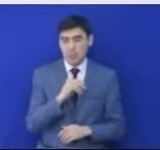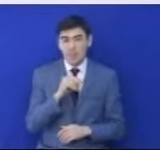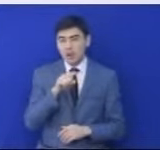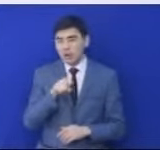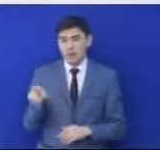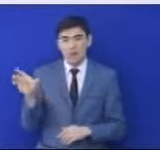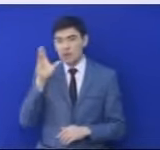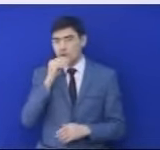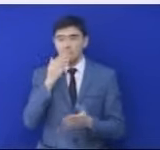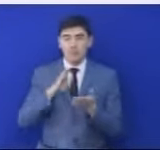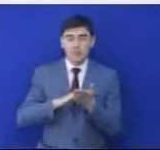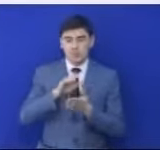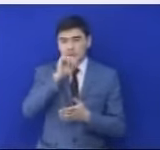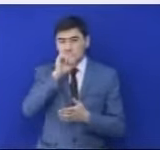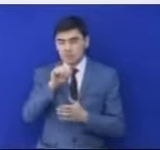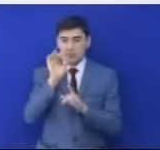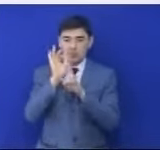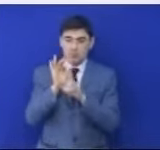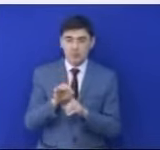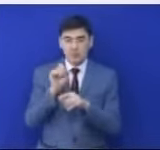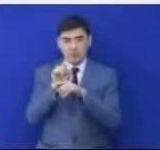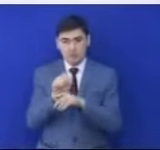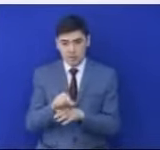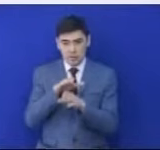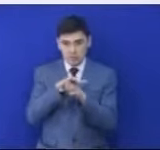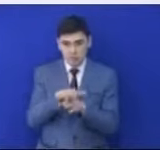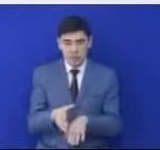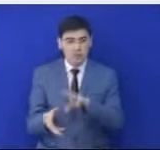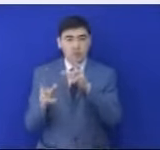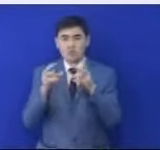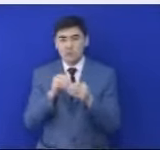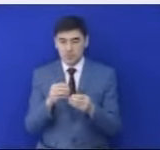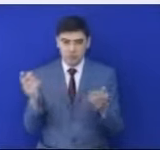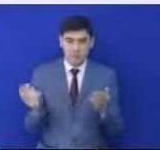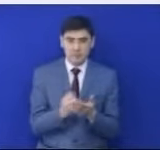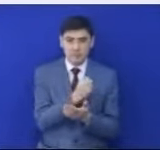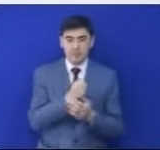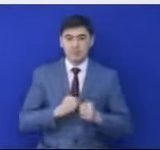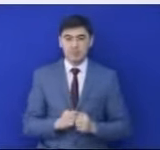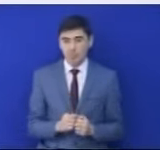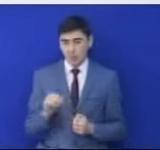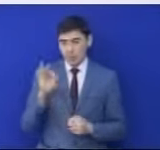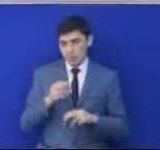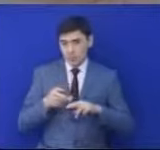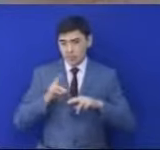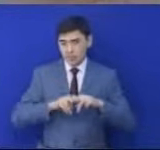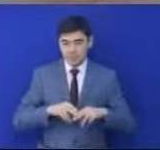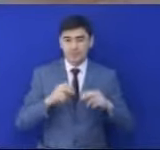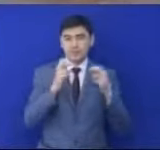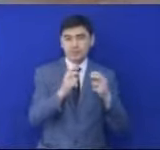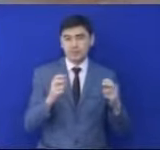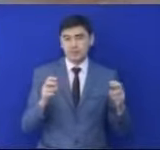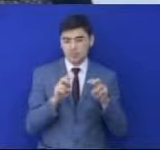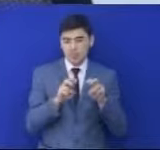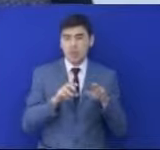болады. Нұр Отан партиясының қалалық филиалында өткен дөңгелек үстелге қатысушылардың пікірі осындай. Жиынға мәслихат депутаттары, кәсіпорын басшылары